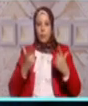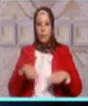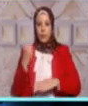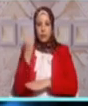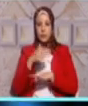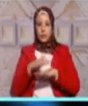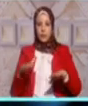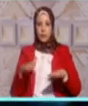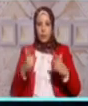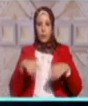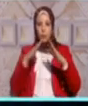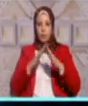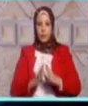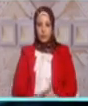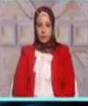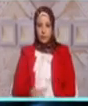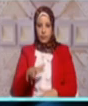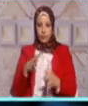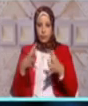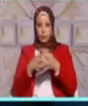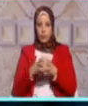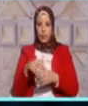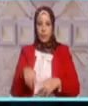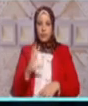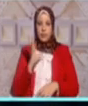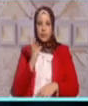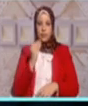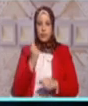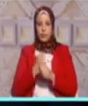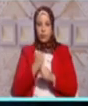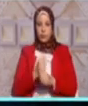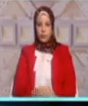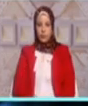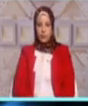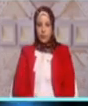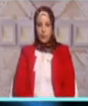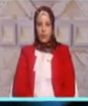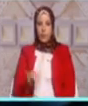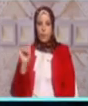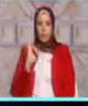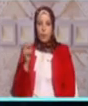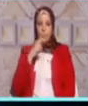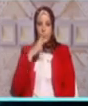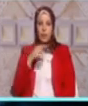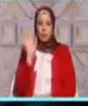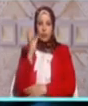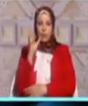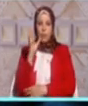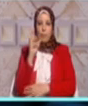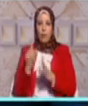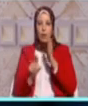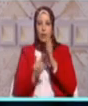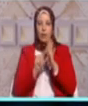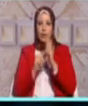الخارج على المساهمة في تلك الشركة. طيب أنا يهمني كمان أن أنا أتكلم عن الشباب، يعني أتكلم عن الجيل الثاني